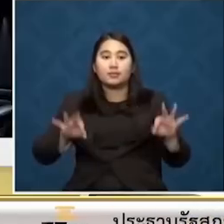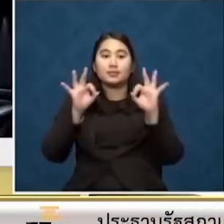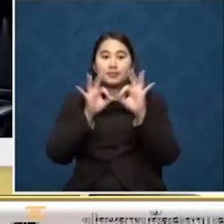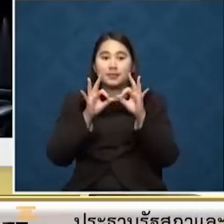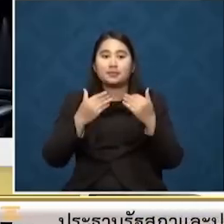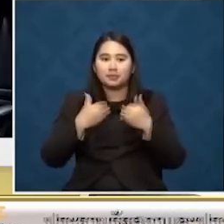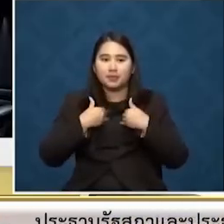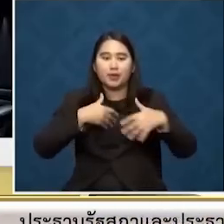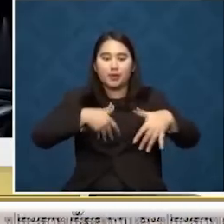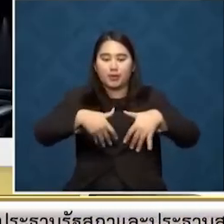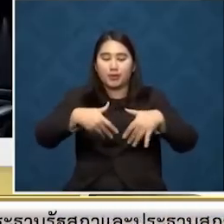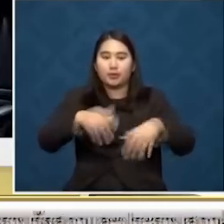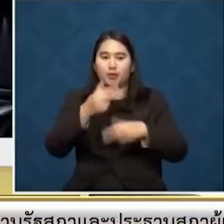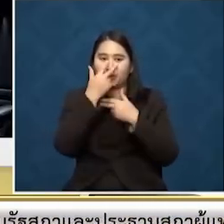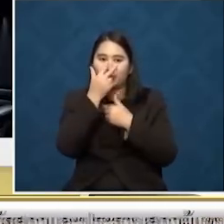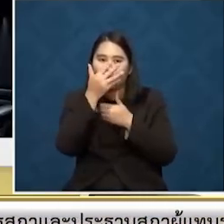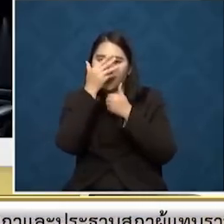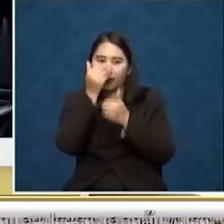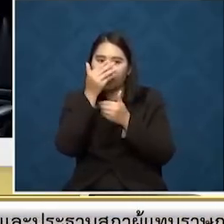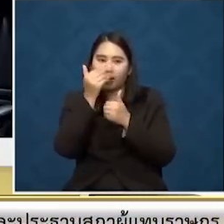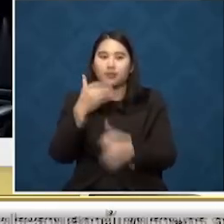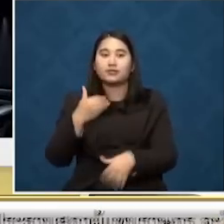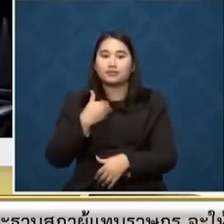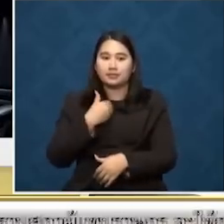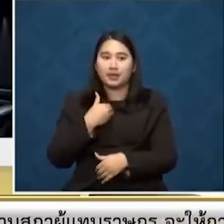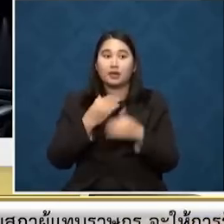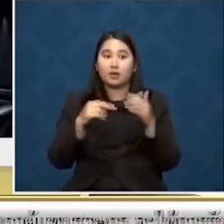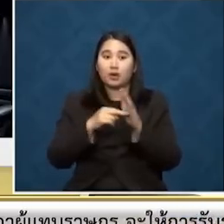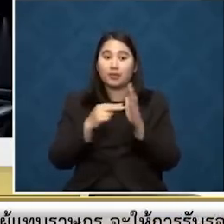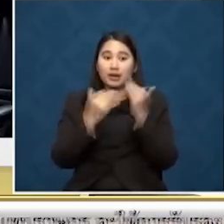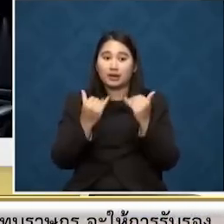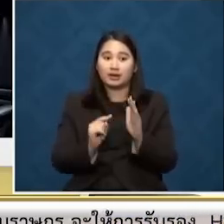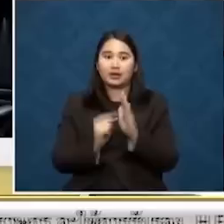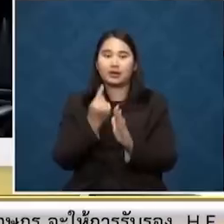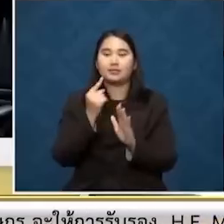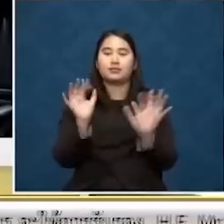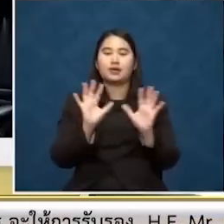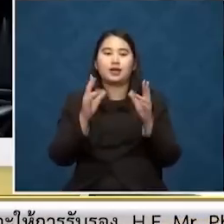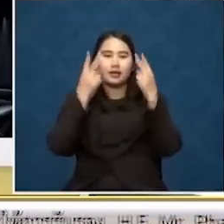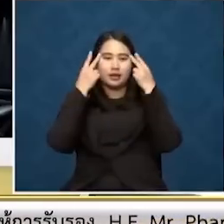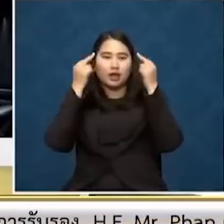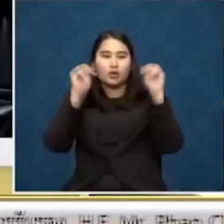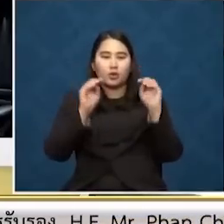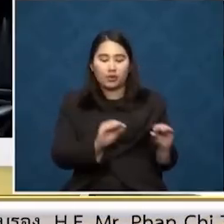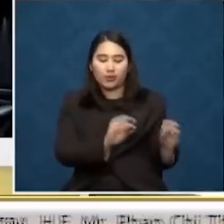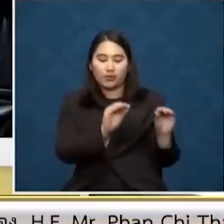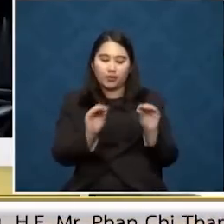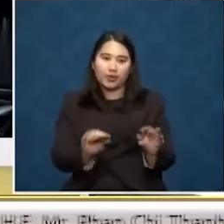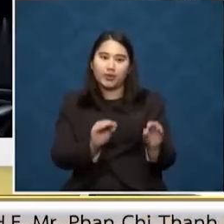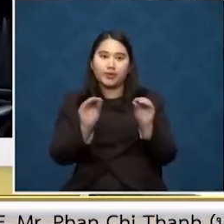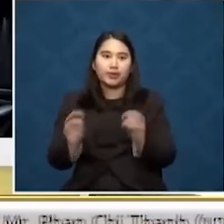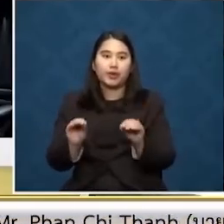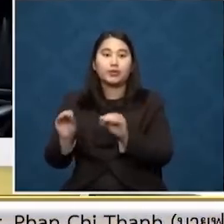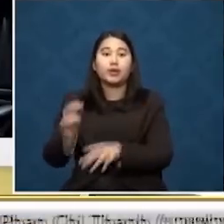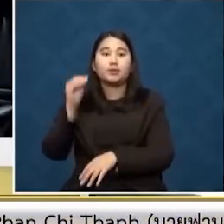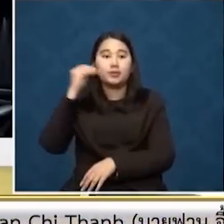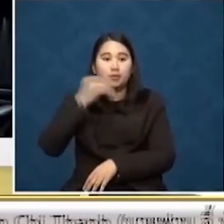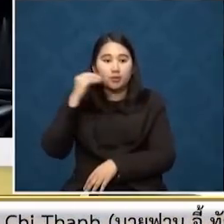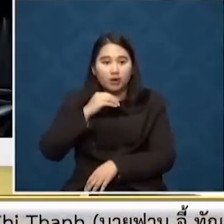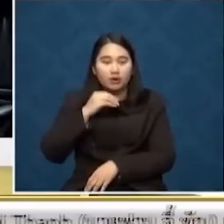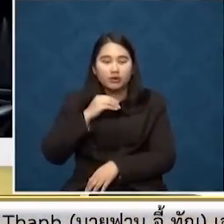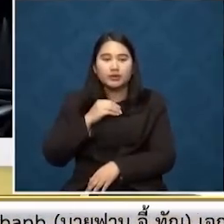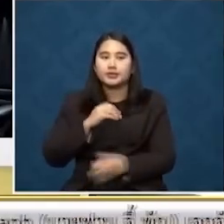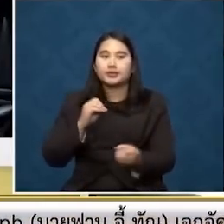แต่ ไม่มา คุณอนุทินก็ไม่มาเหมือนกัน รัฐมนตรีช่วยว่าการกระทรวงมหาดไทยก็ไม่มา ก็มอบหมายให้คุณทรงศักดิ์ทองศรีเนี่ยรัฐมน